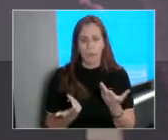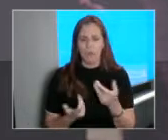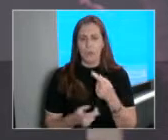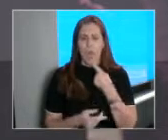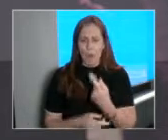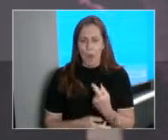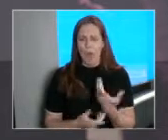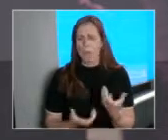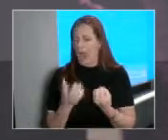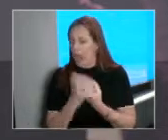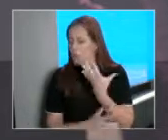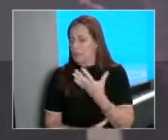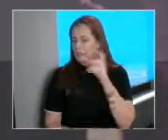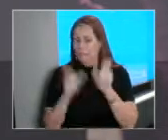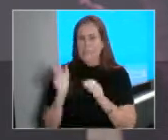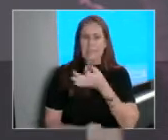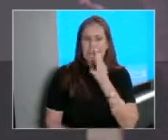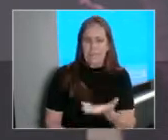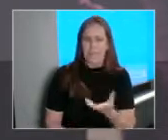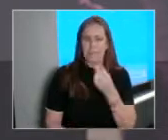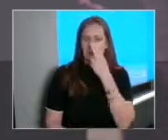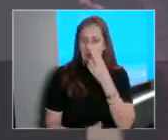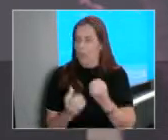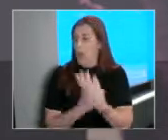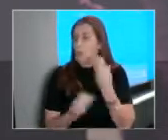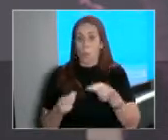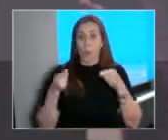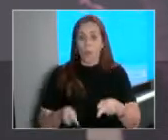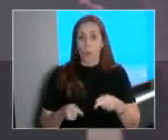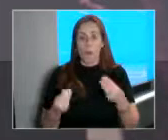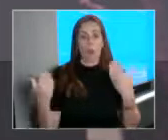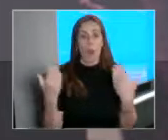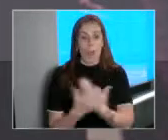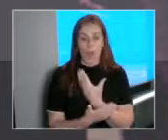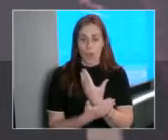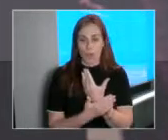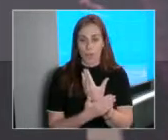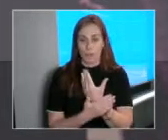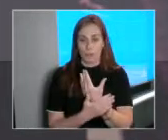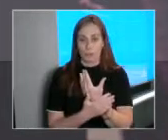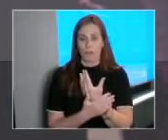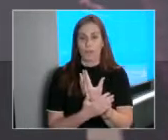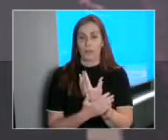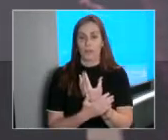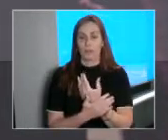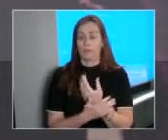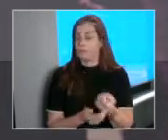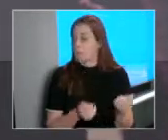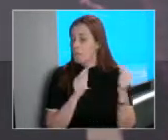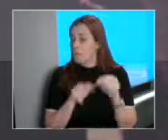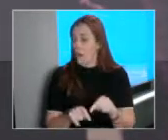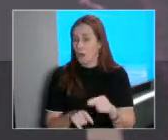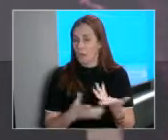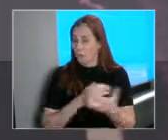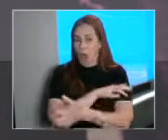מדובר בחלוצים צעירים, שמנסים לייצר כאן משהו חדש לגמרי. הגיעו עם